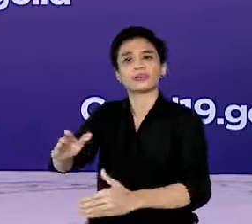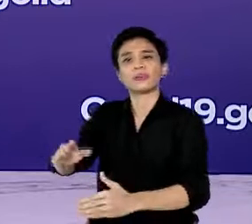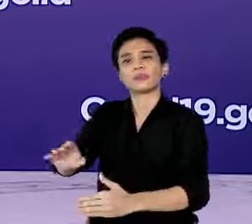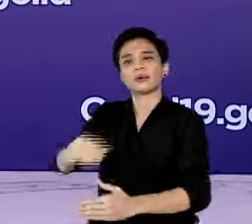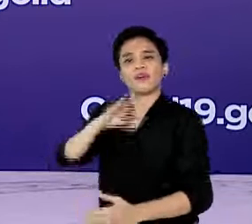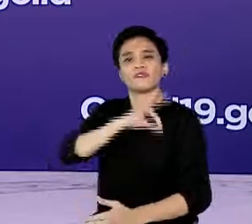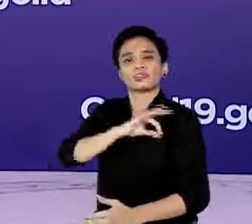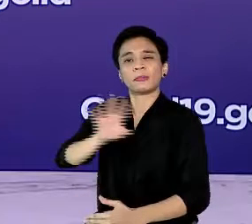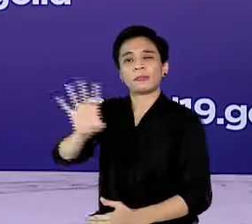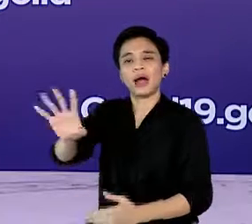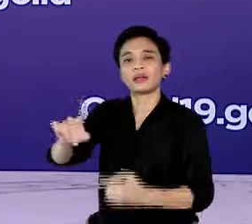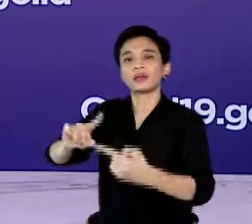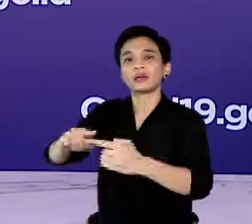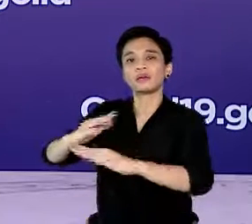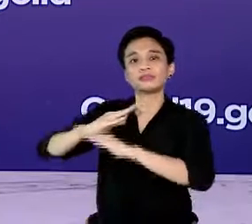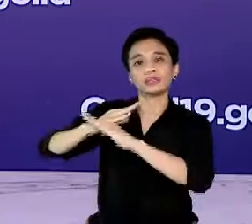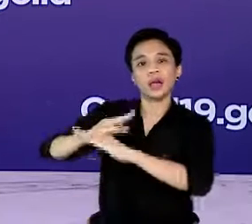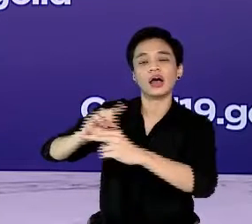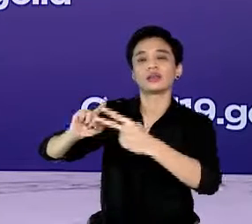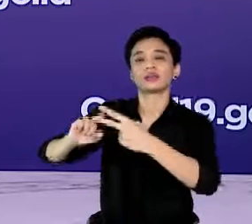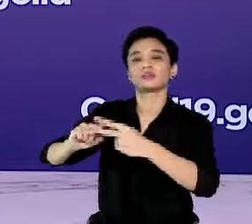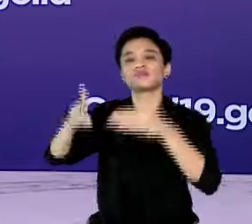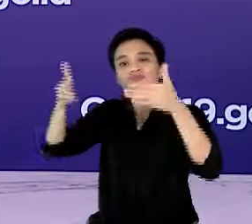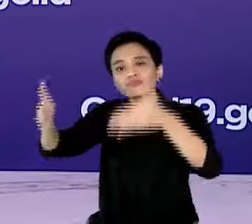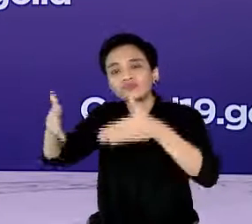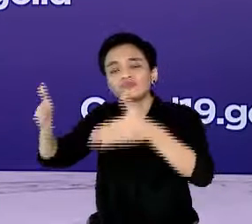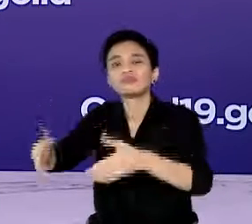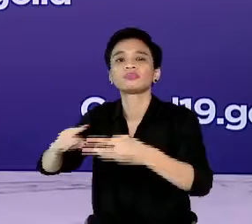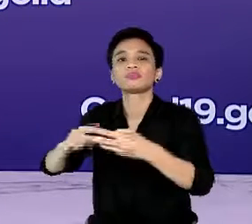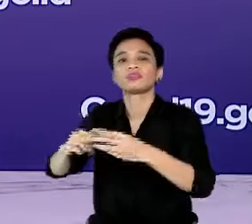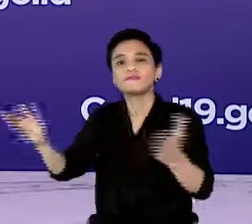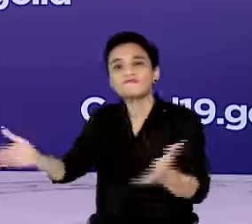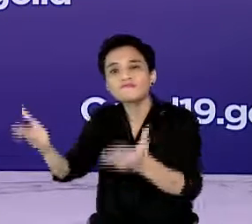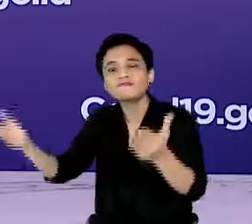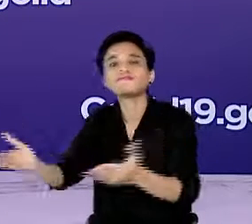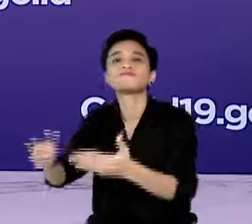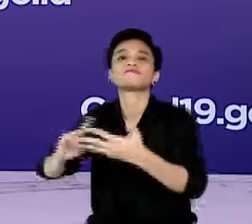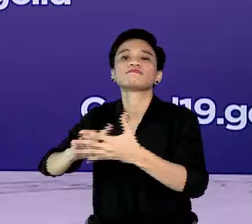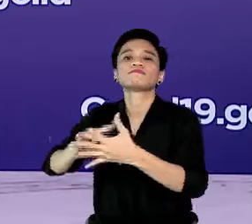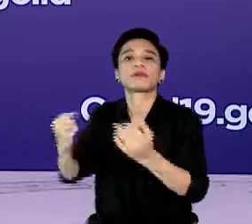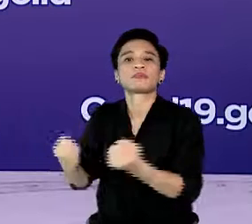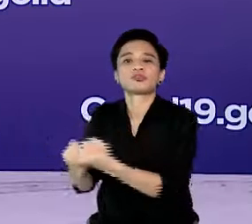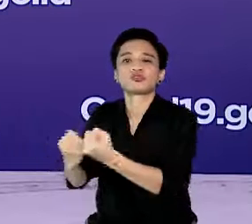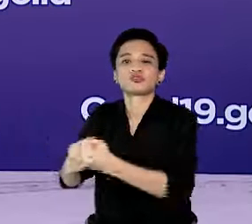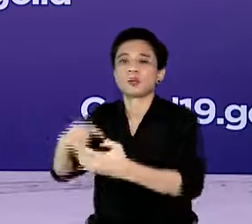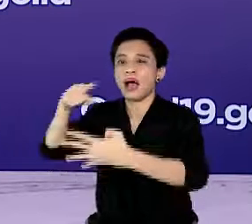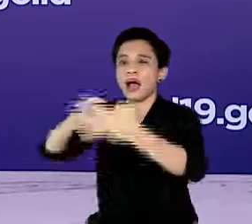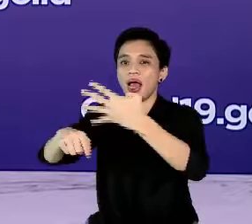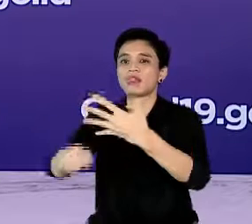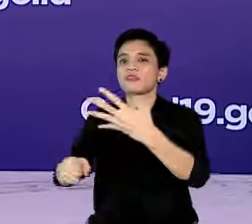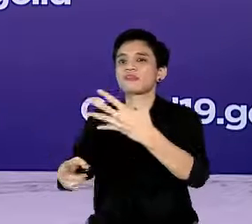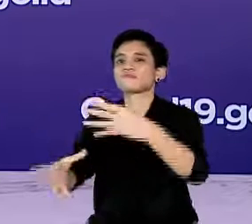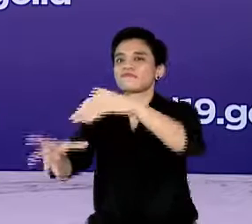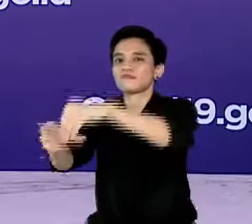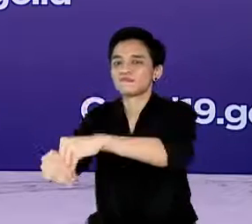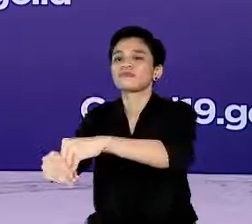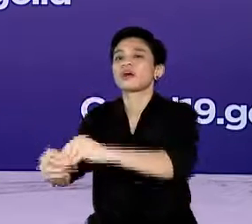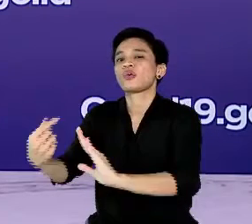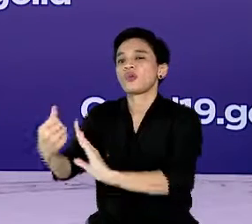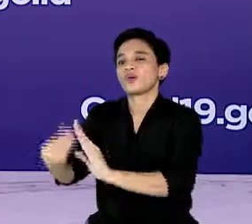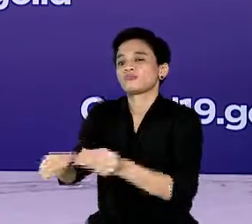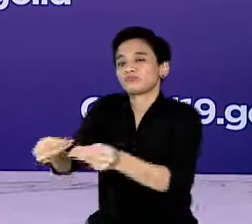yaitu fungsi pencegahan fungsi penanganan fungsi pembinaan dan fungsi pendukung keempat fungsi ini